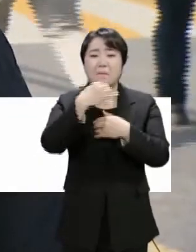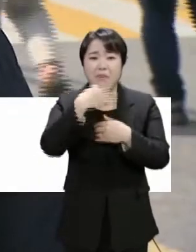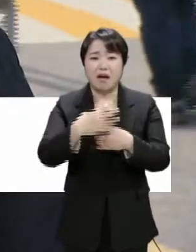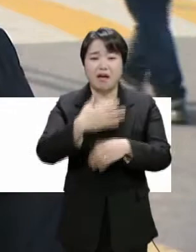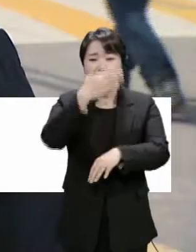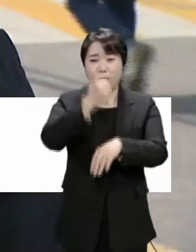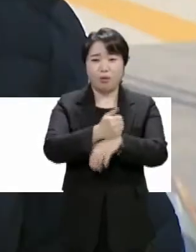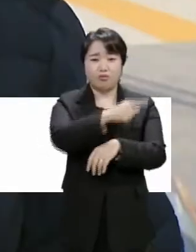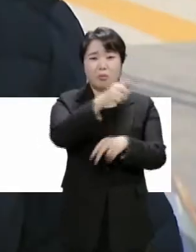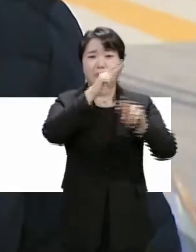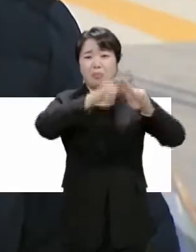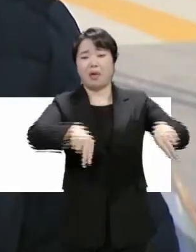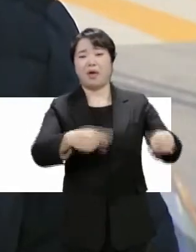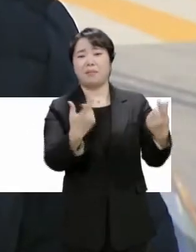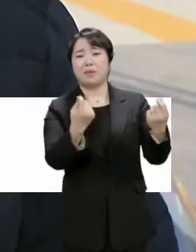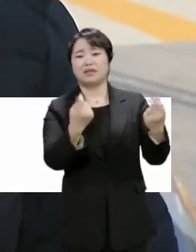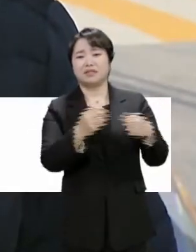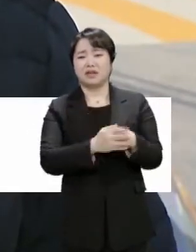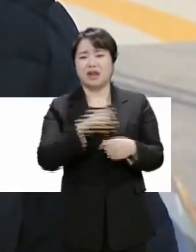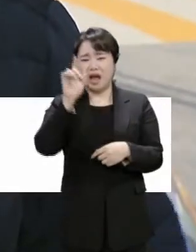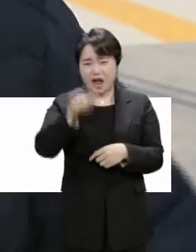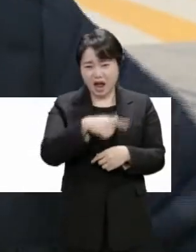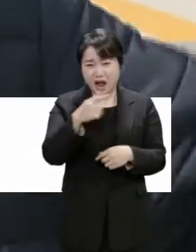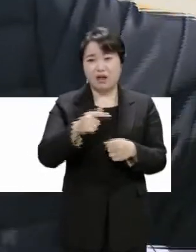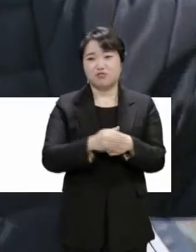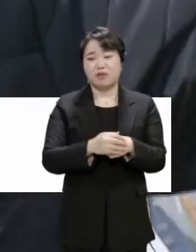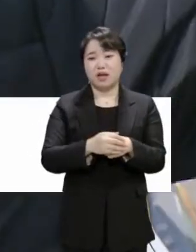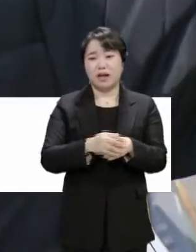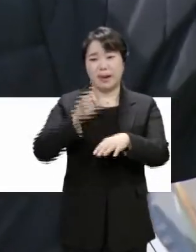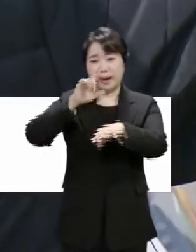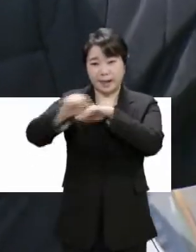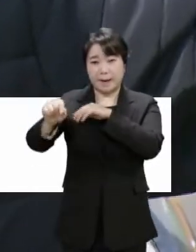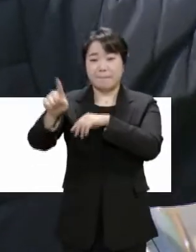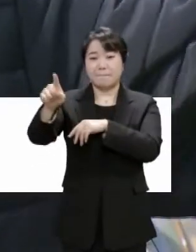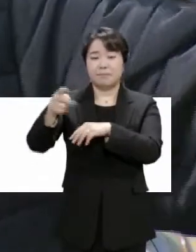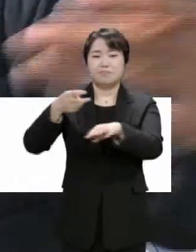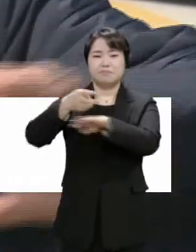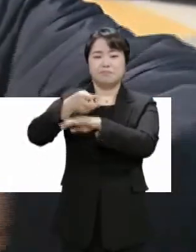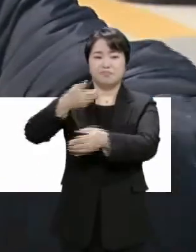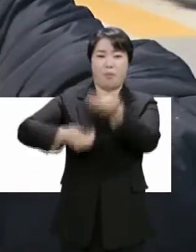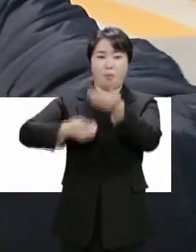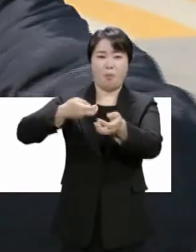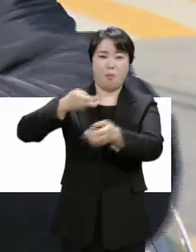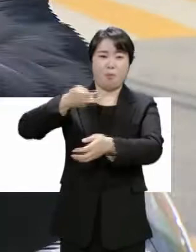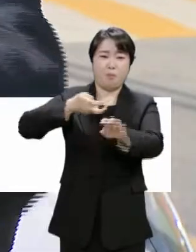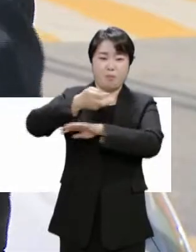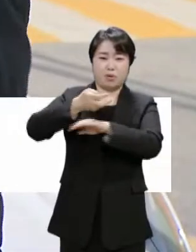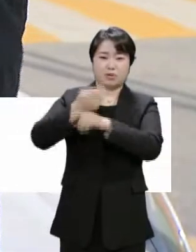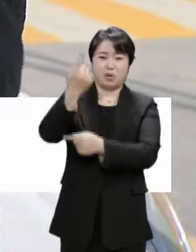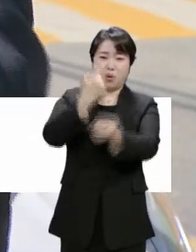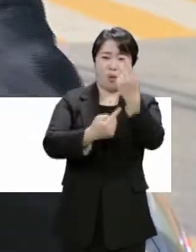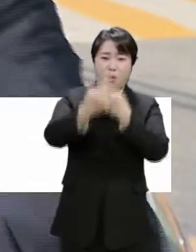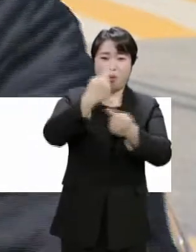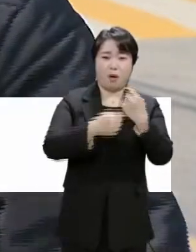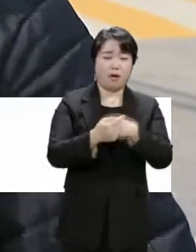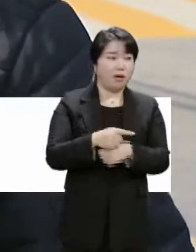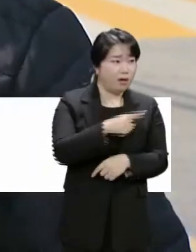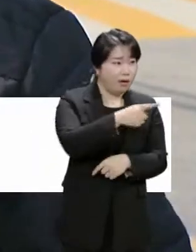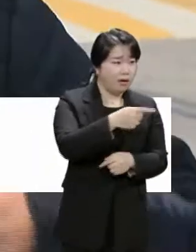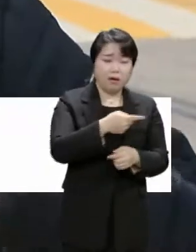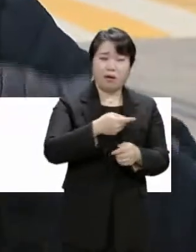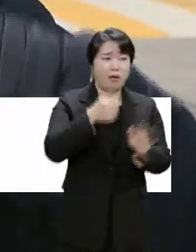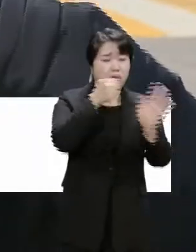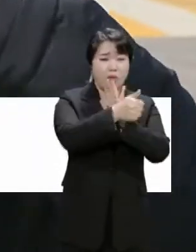뭐냐고, 케어지, 케어. 하루에도 수십 번씩 지방에서 관광버스가 오는 거야. 네. 그러니까 여기 뭔 교육을 한다니까,